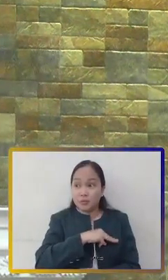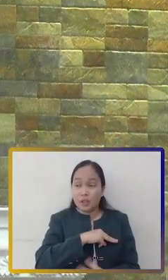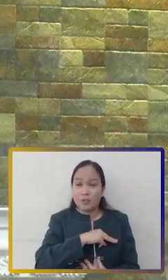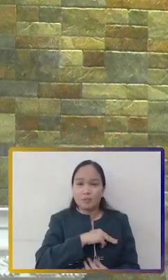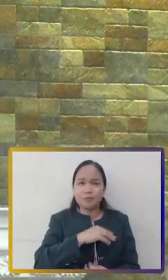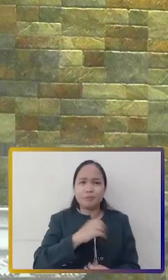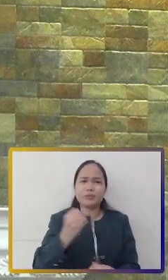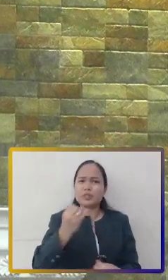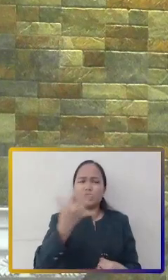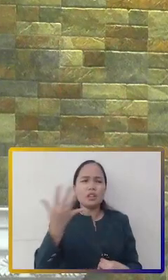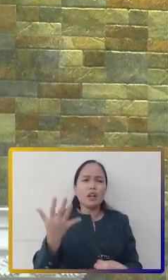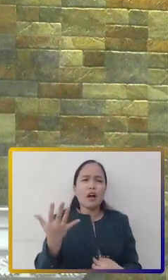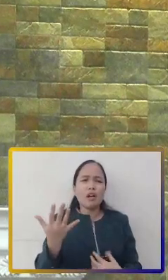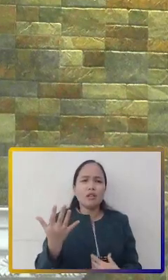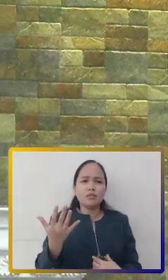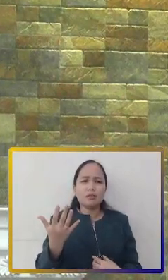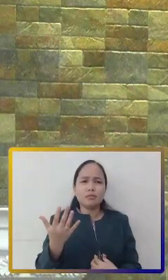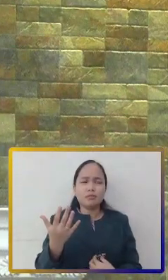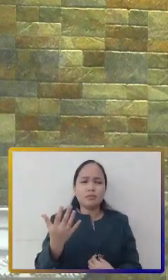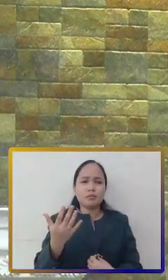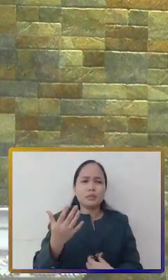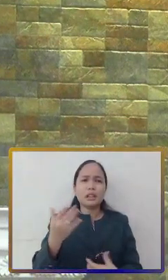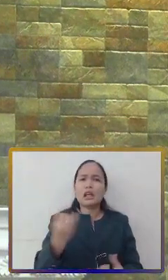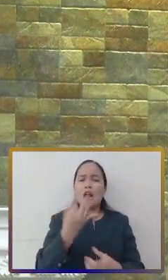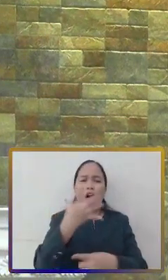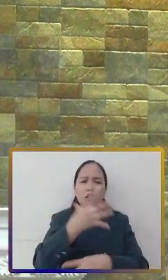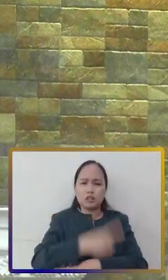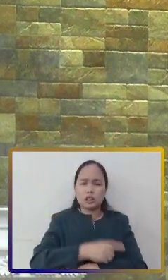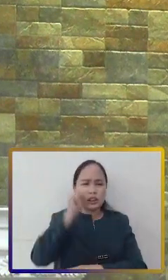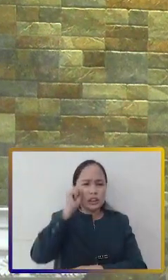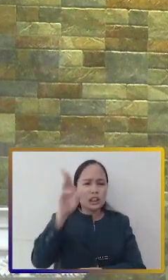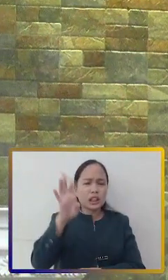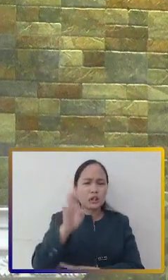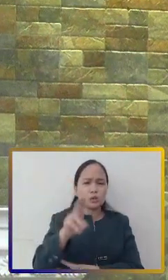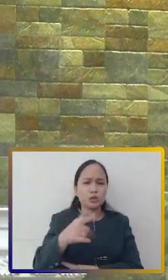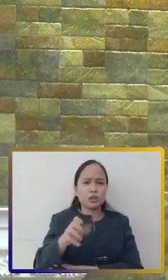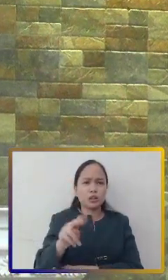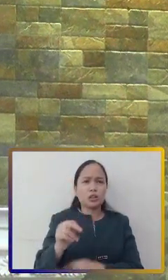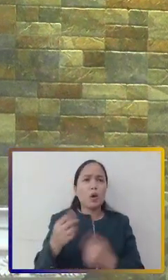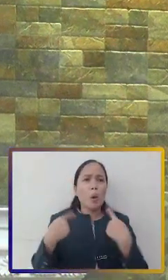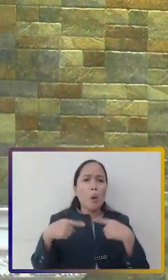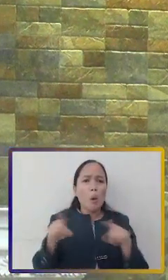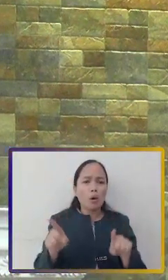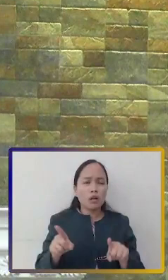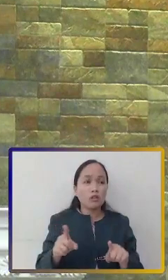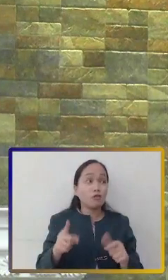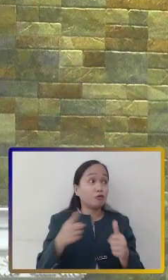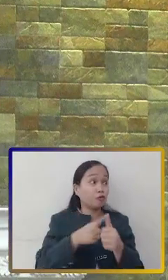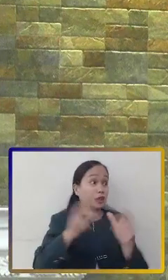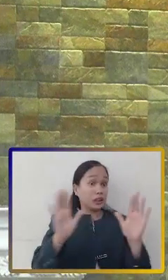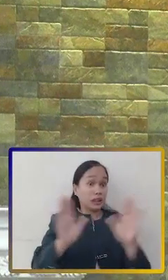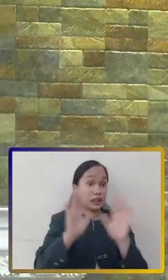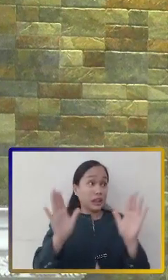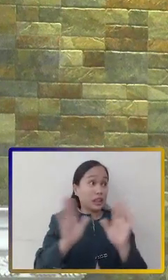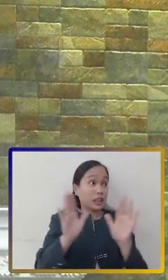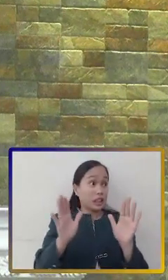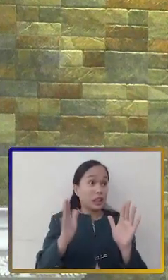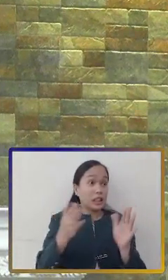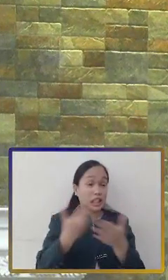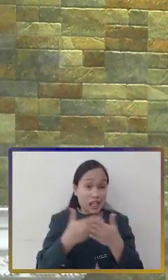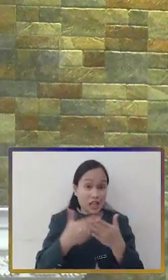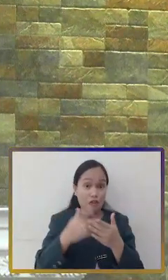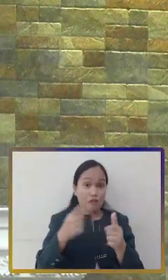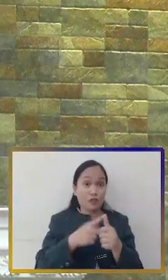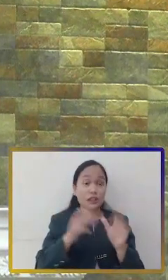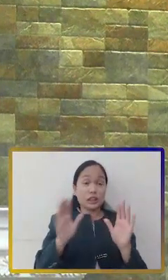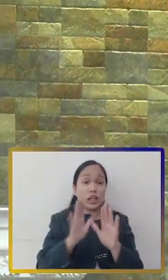ilang araw na lang lalabas na rin sila Sir Eugene. You see, po mag-first Sunday sila, malapit na sila mag-first Sunday, pupunta rin